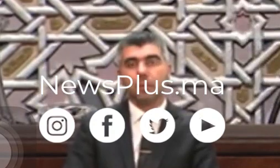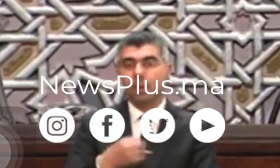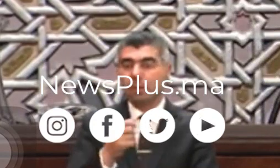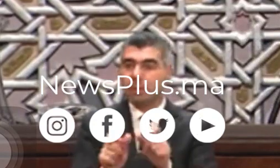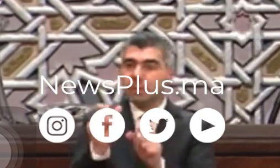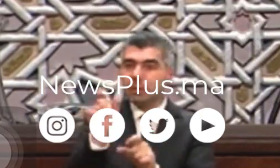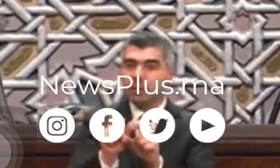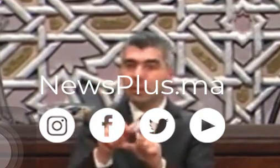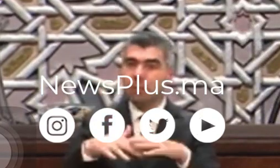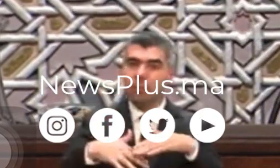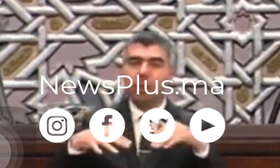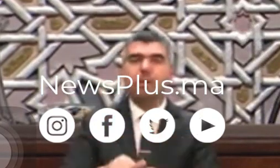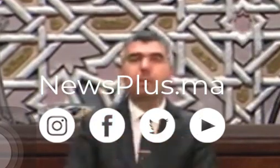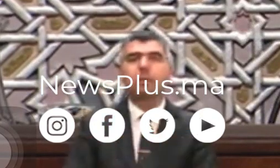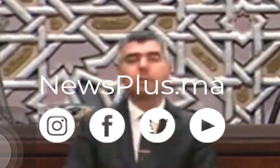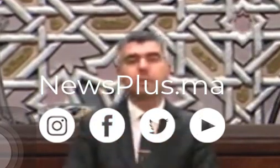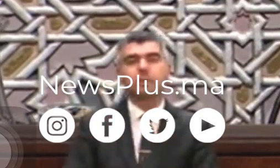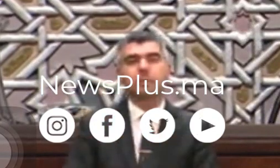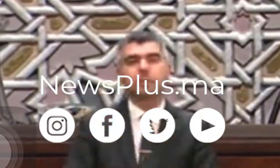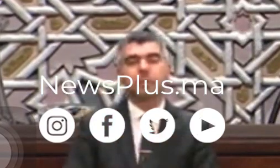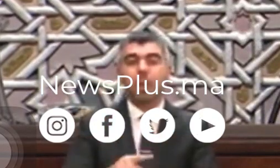السيدات والساده النواب المحترمين،